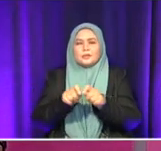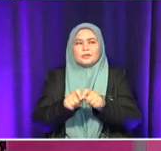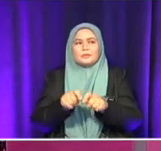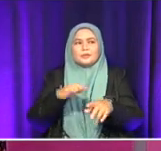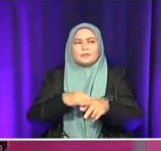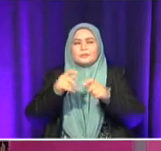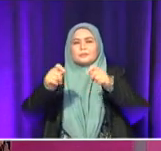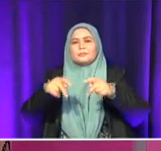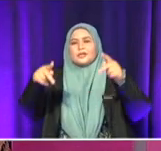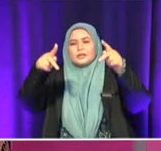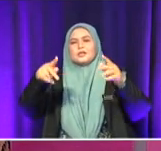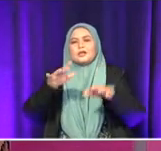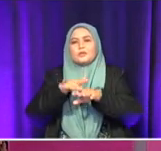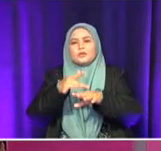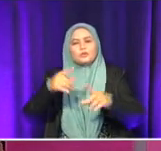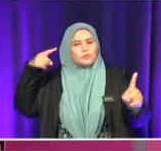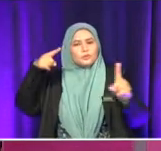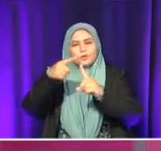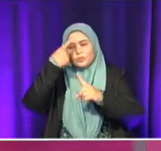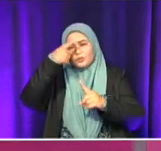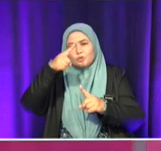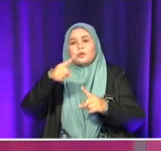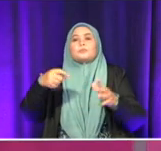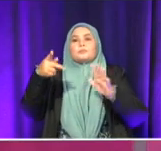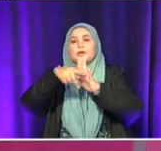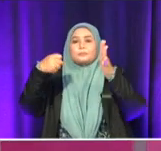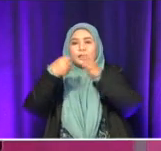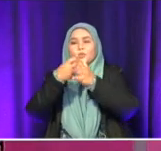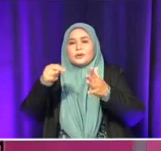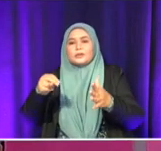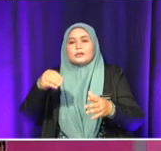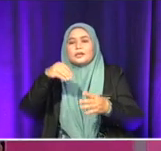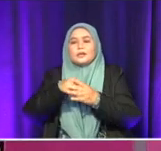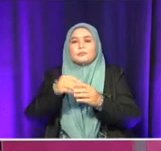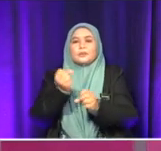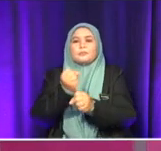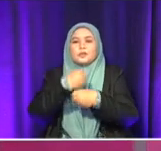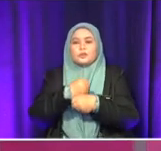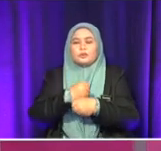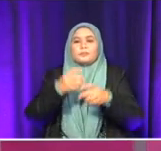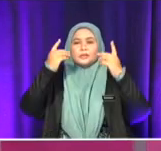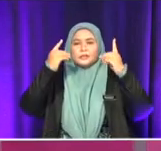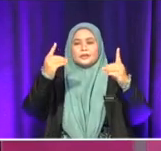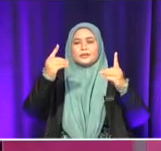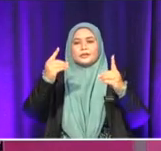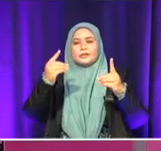perintah awal tadi telah disebut Tujuannya adalah untuk perpaduan dan dalam membentuk pendidikan